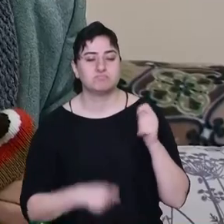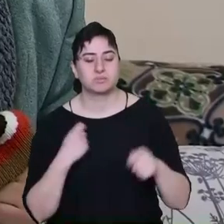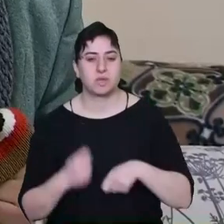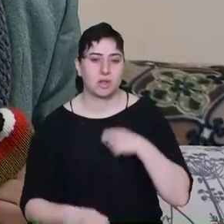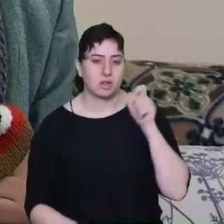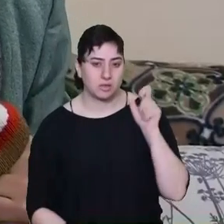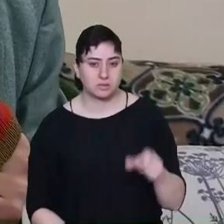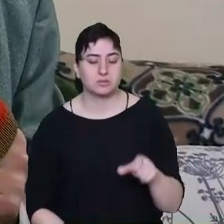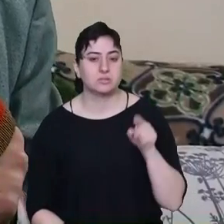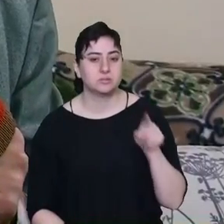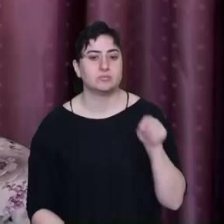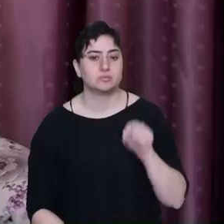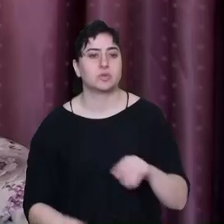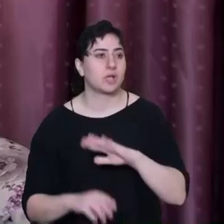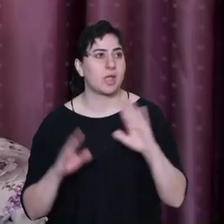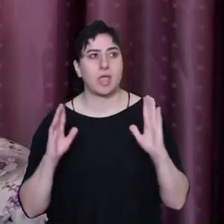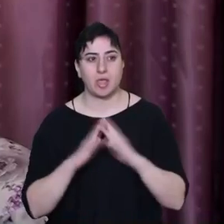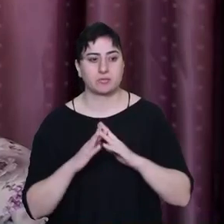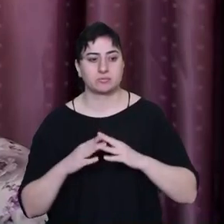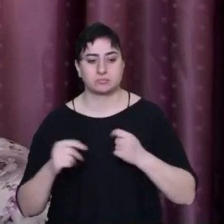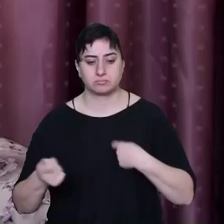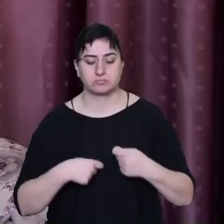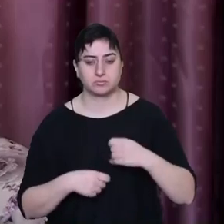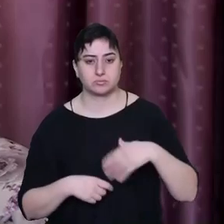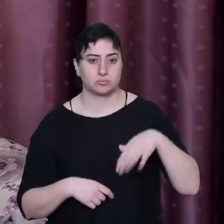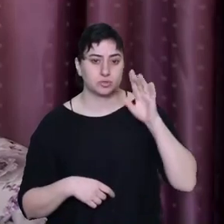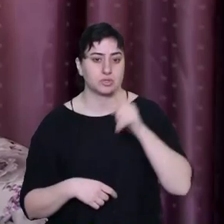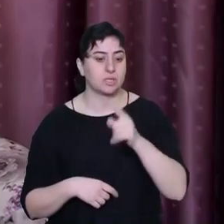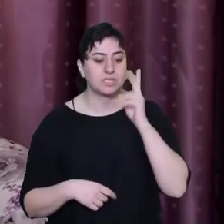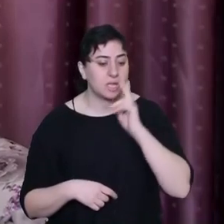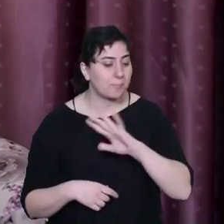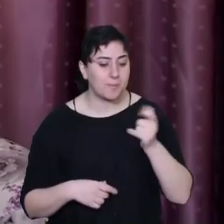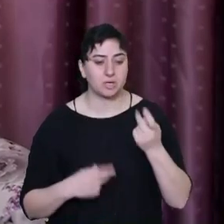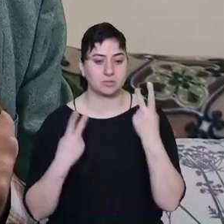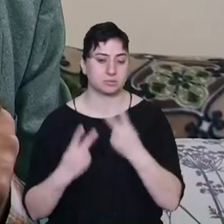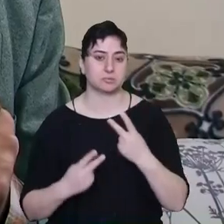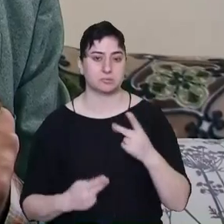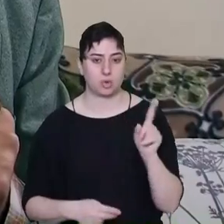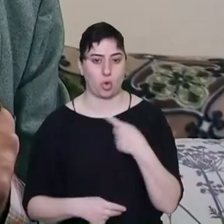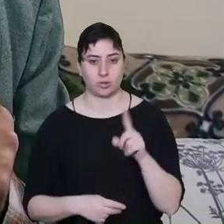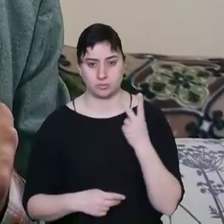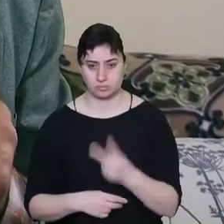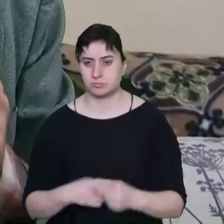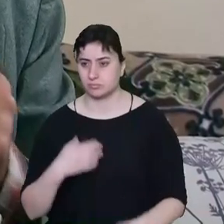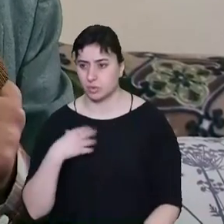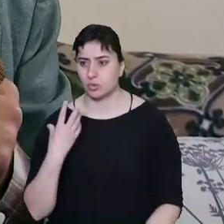adamısın. Sen bu villayı yönetecek, Kemal Bey'in servetini yönetecek adamsın. Öyleyim değil mi